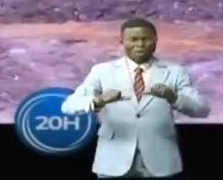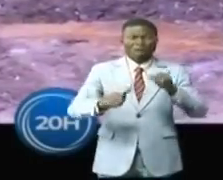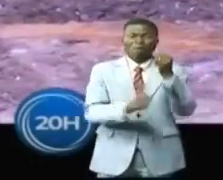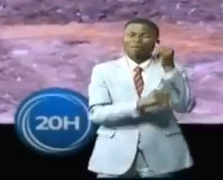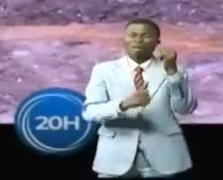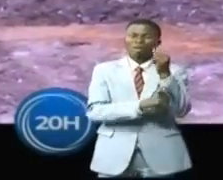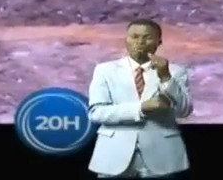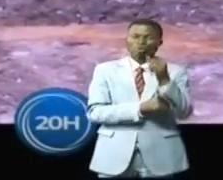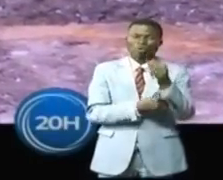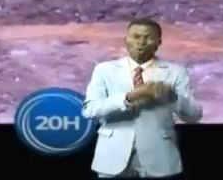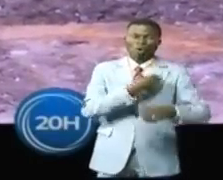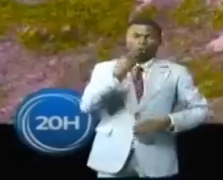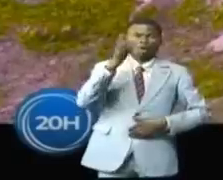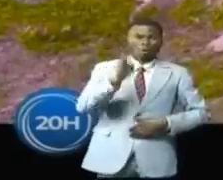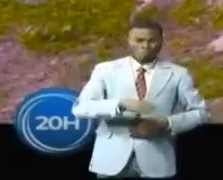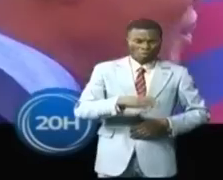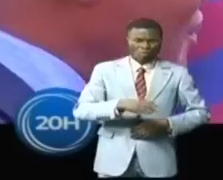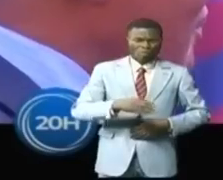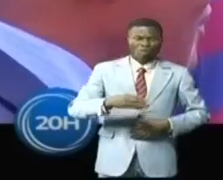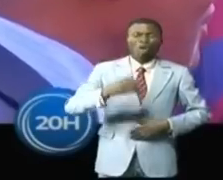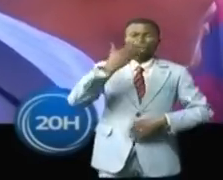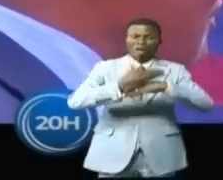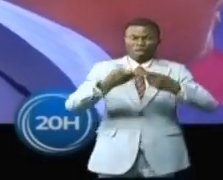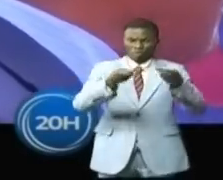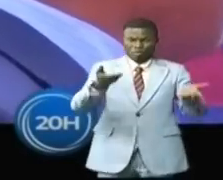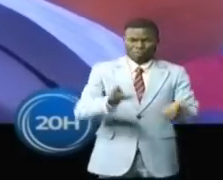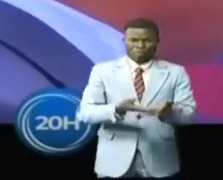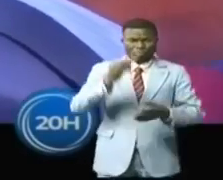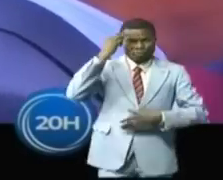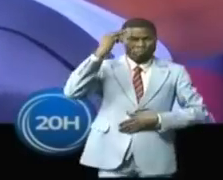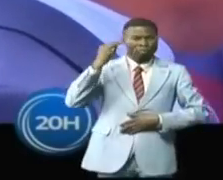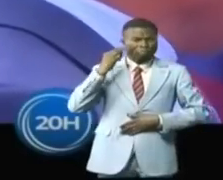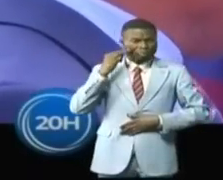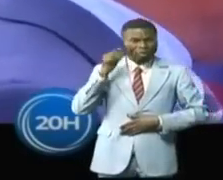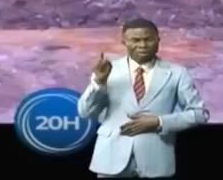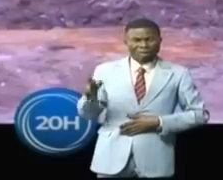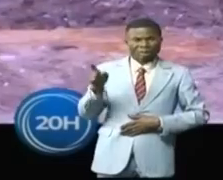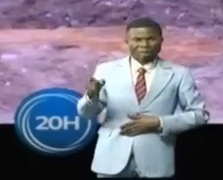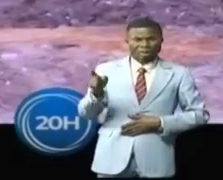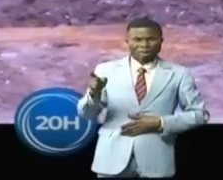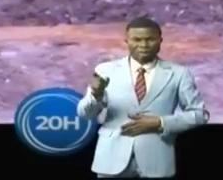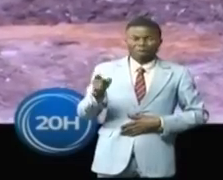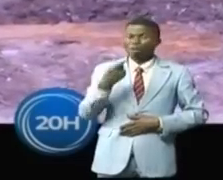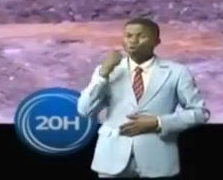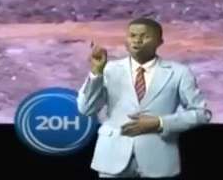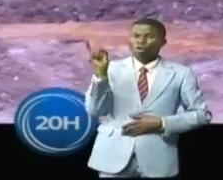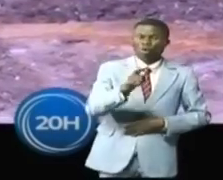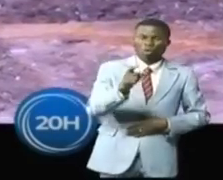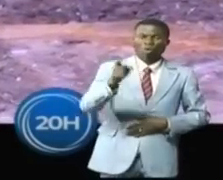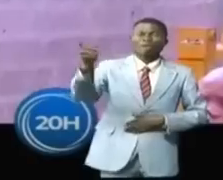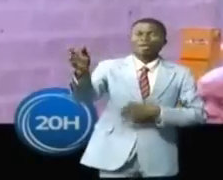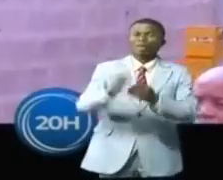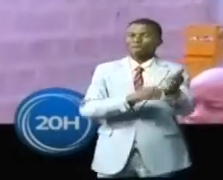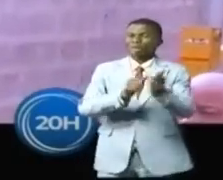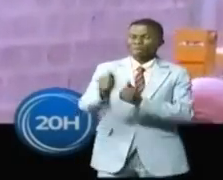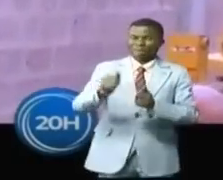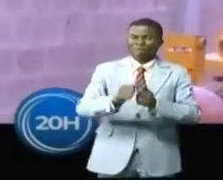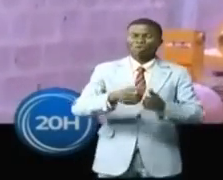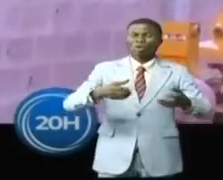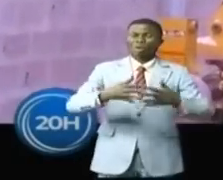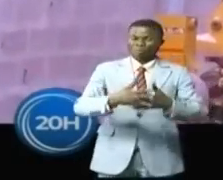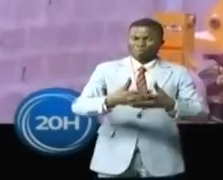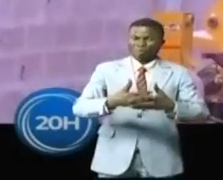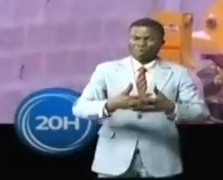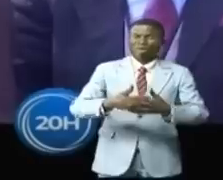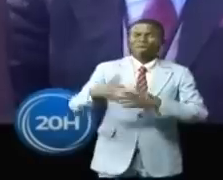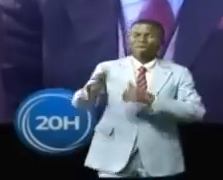prennent d'assaut cet espace. Sur place, le ministre Molendo Sakombi a ordonné le déguerpissement des engins et la